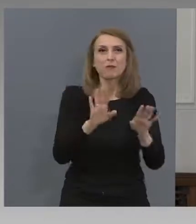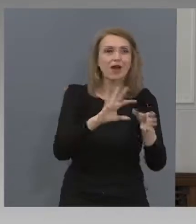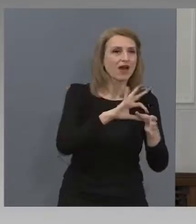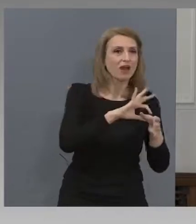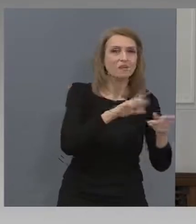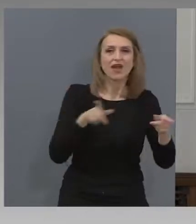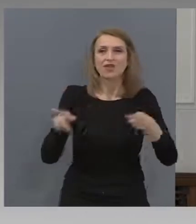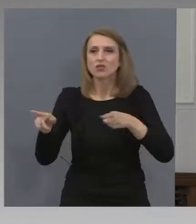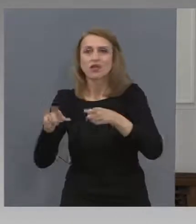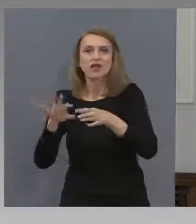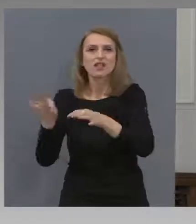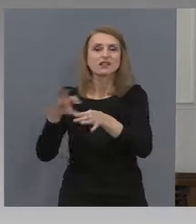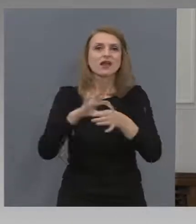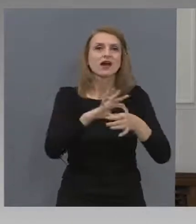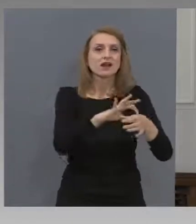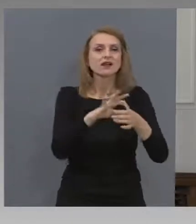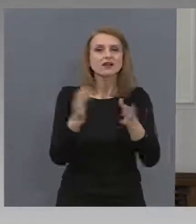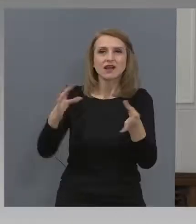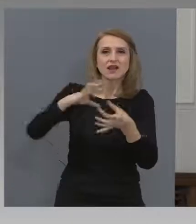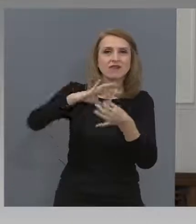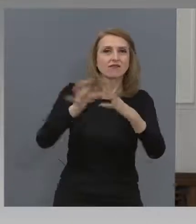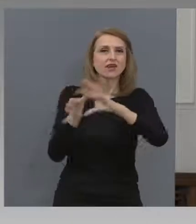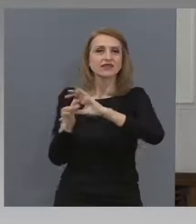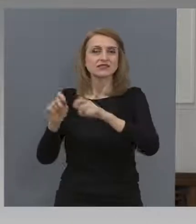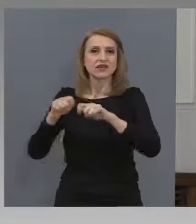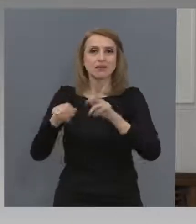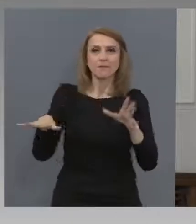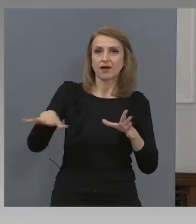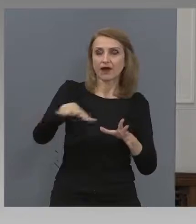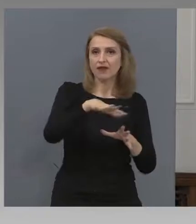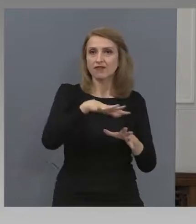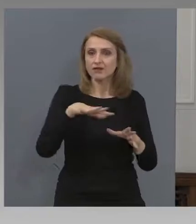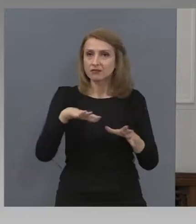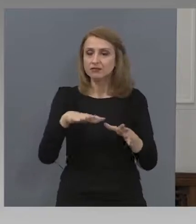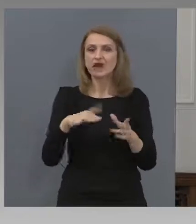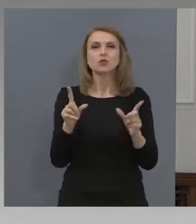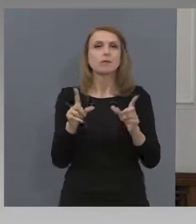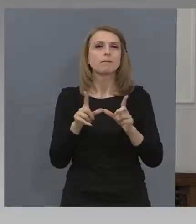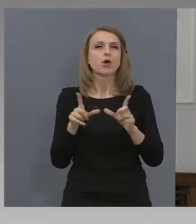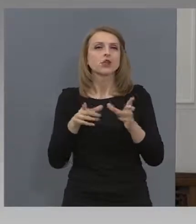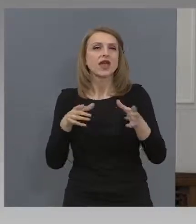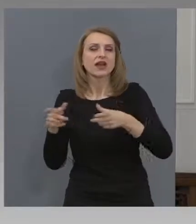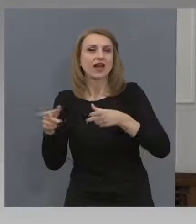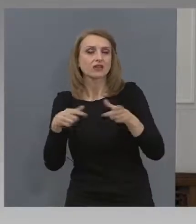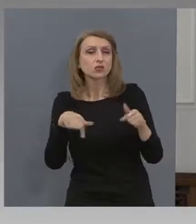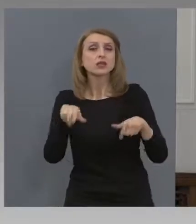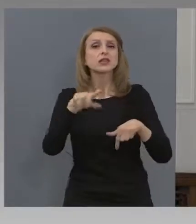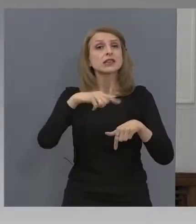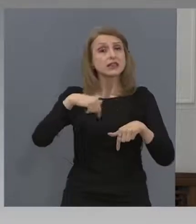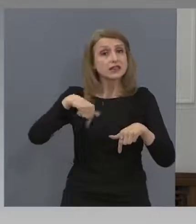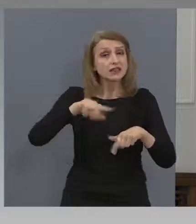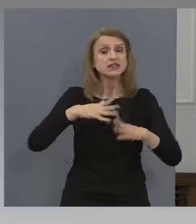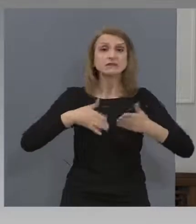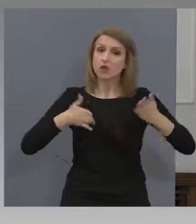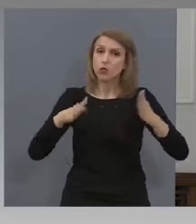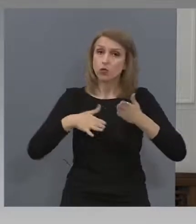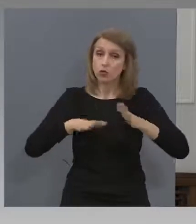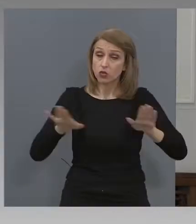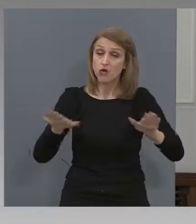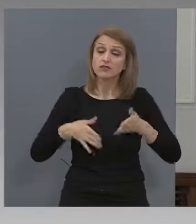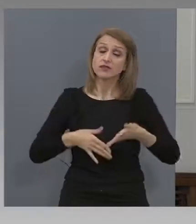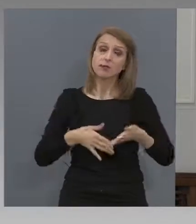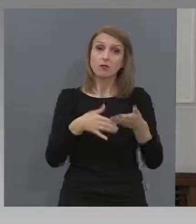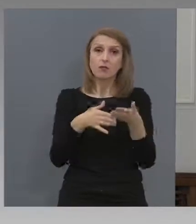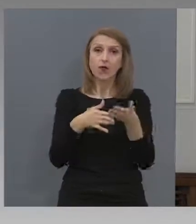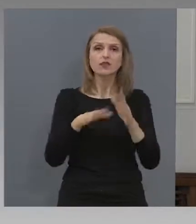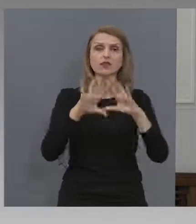във всеки регион, предложила съм го на всички, с всички видове производители, така че всичко да стане в полза на